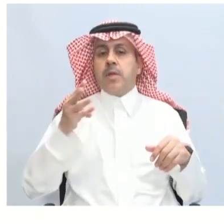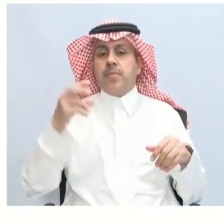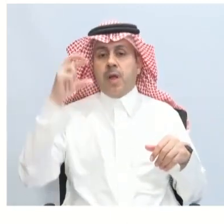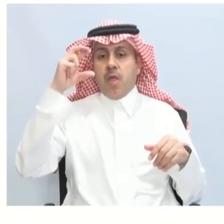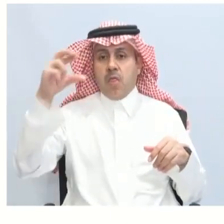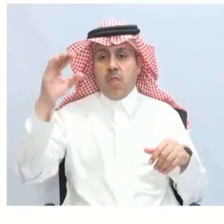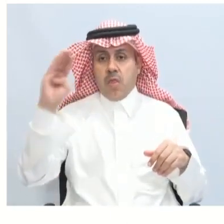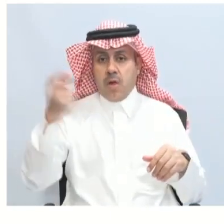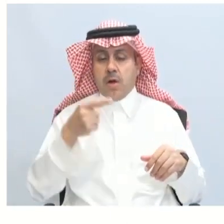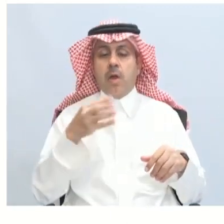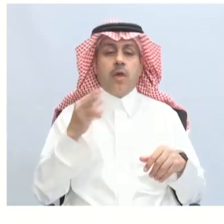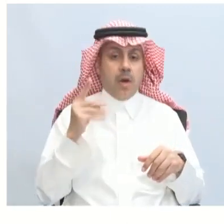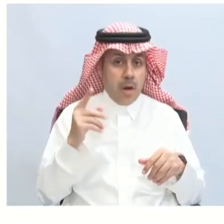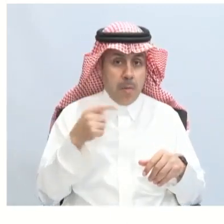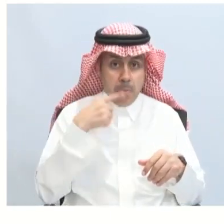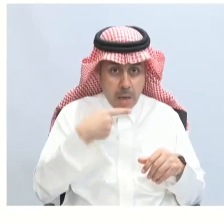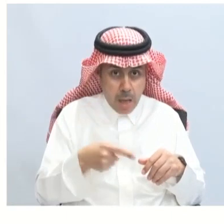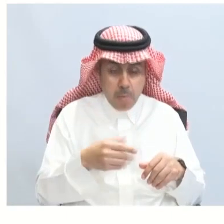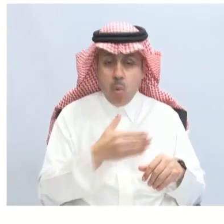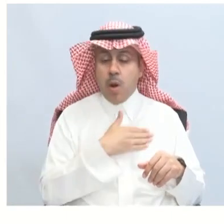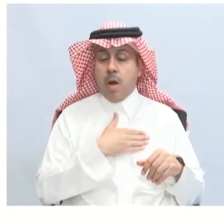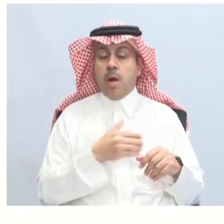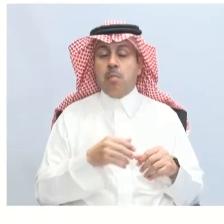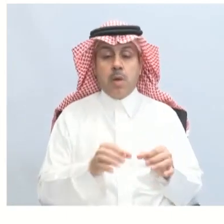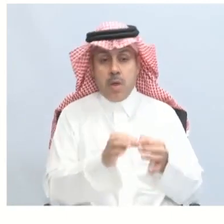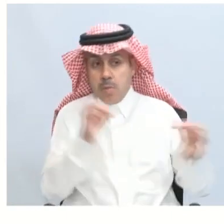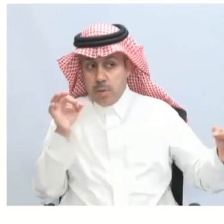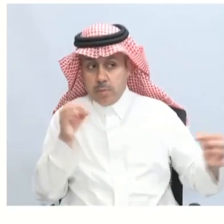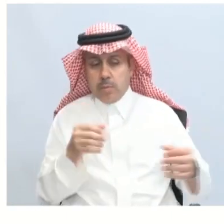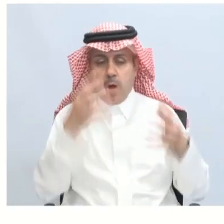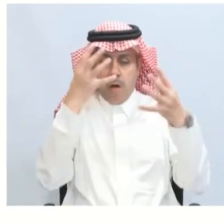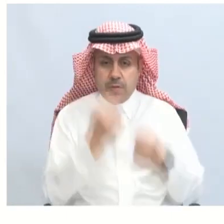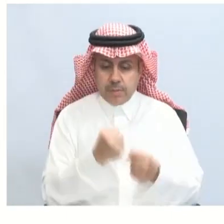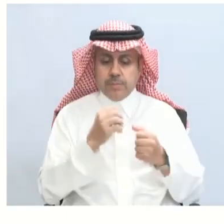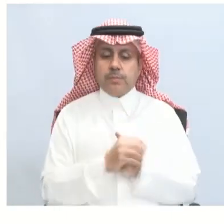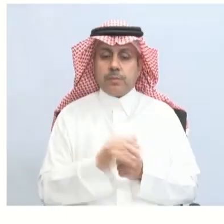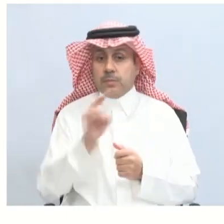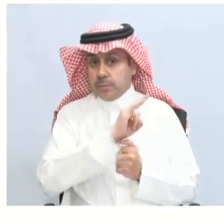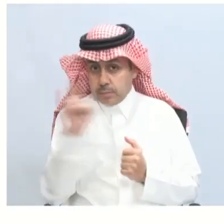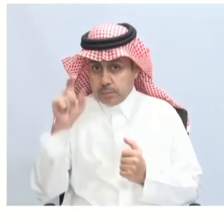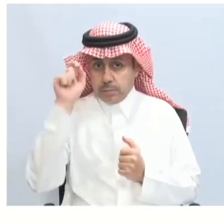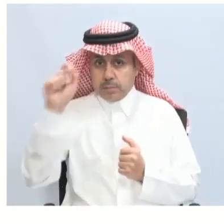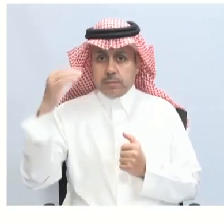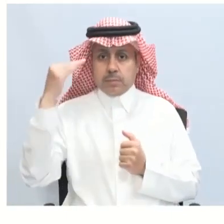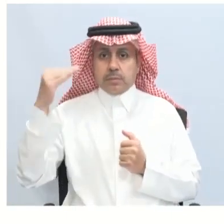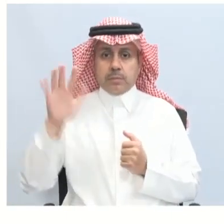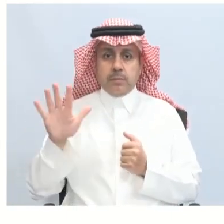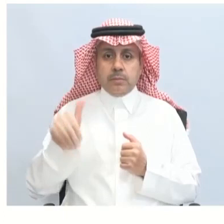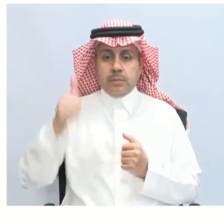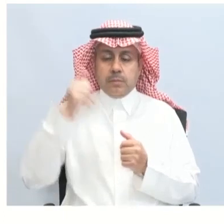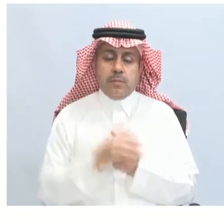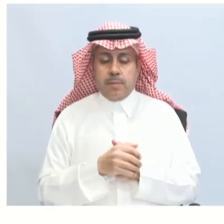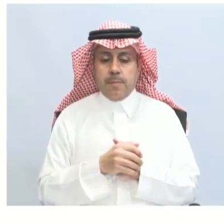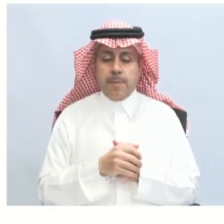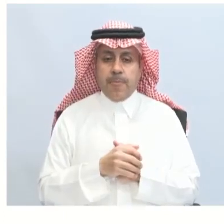الانسان من الفحشاء لهذا نقول ان ذكر الله ينهى عن الفحشاء والمنكر كما ذكر كما ان ذكر الله